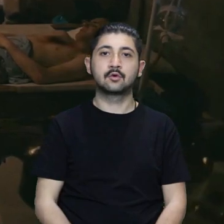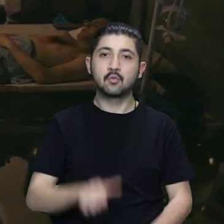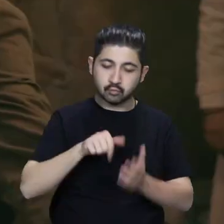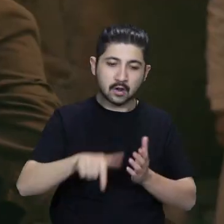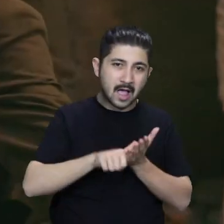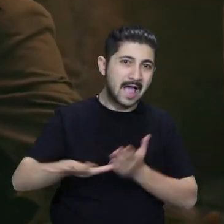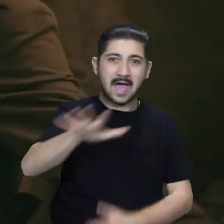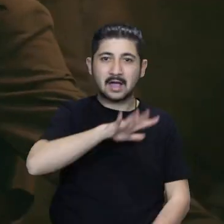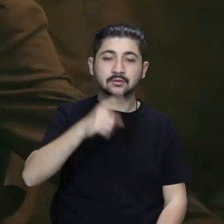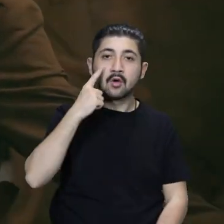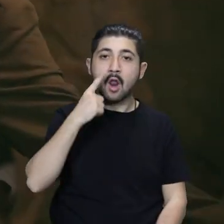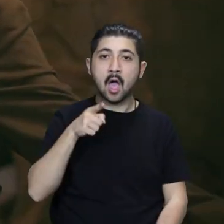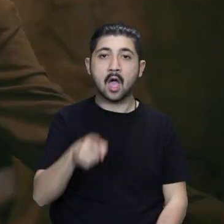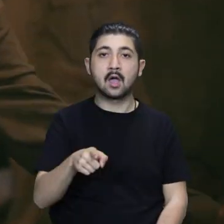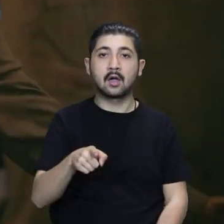Buradaki herkes.